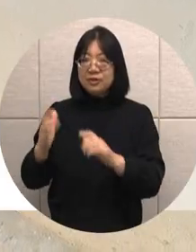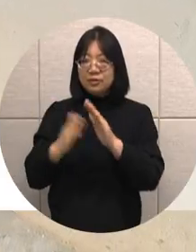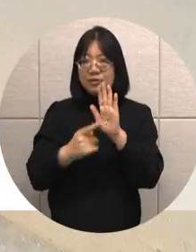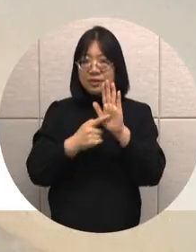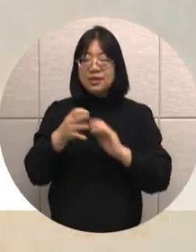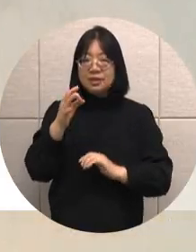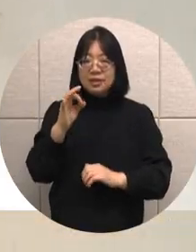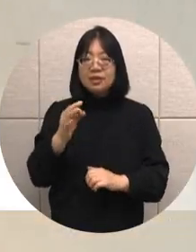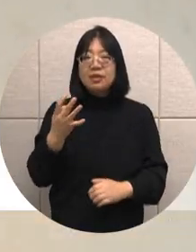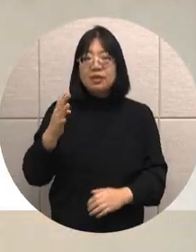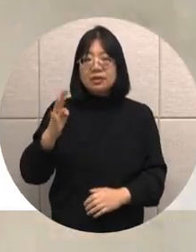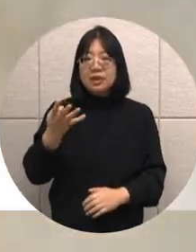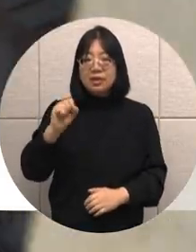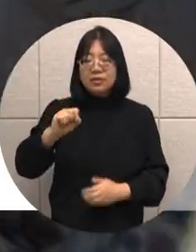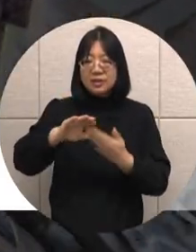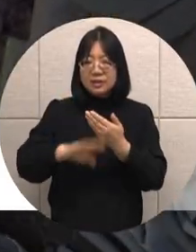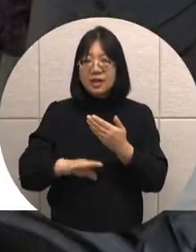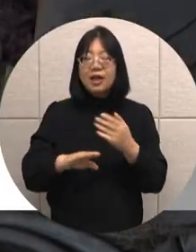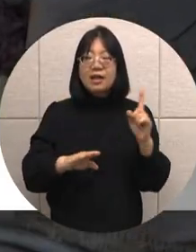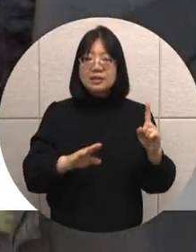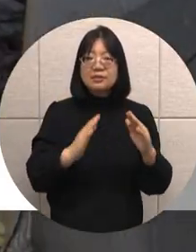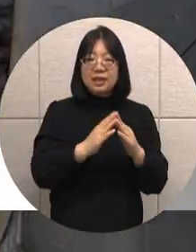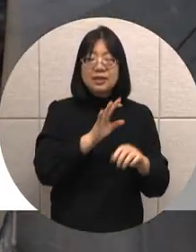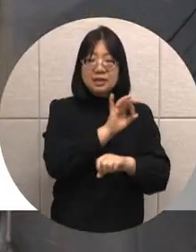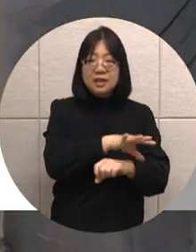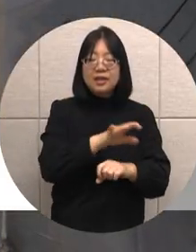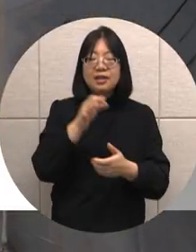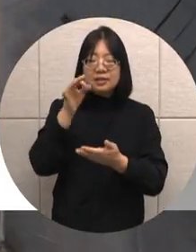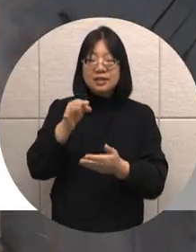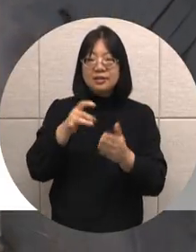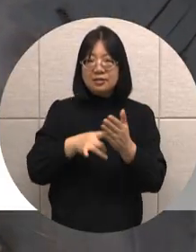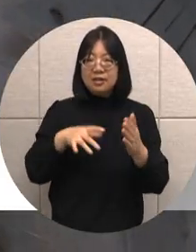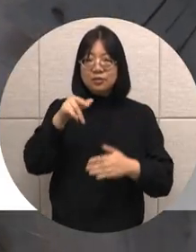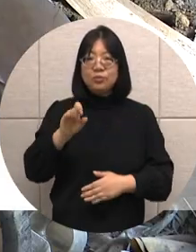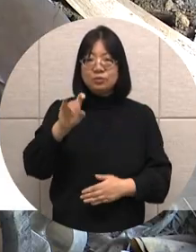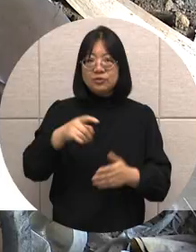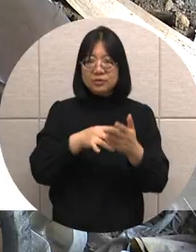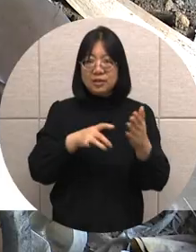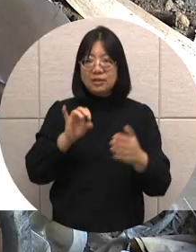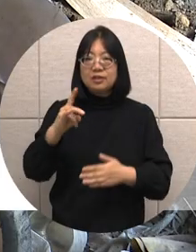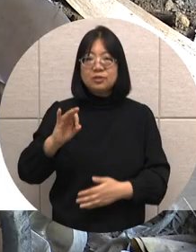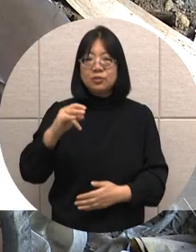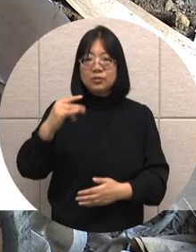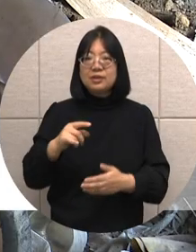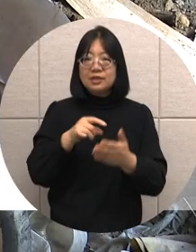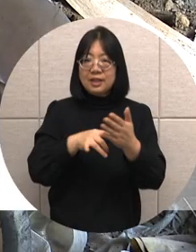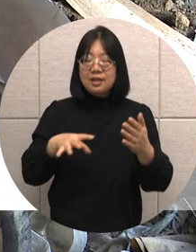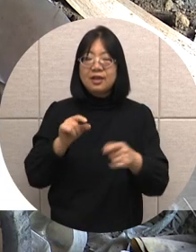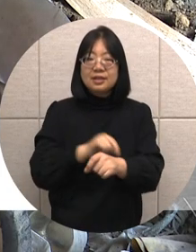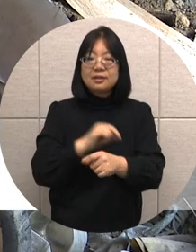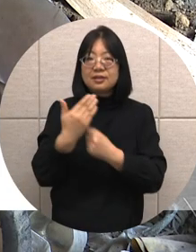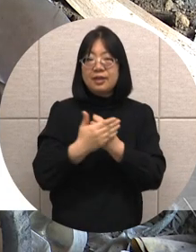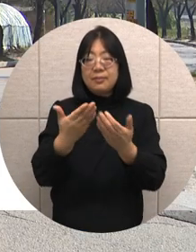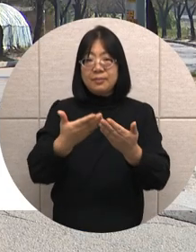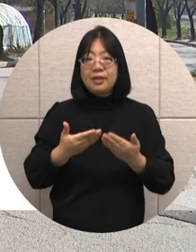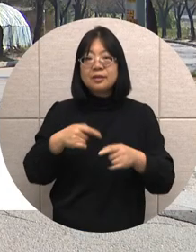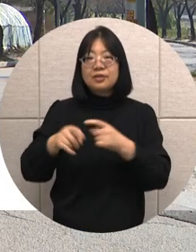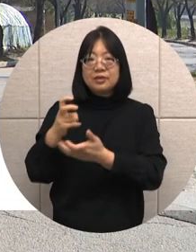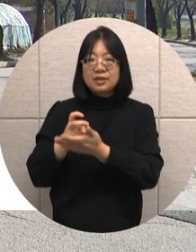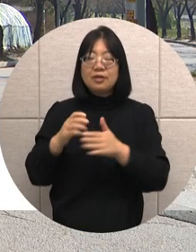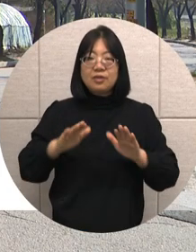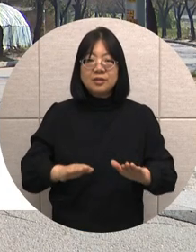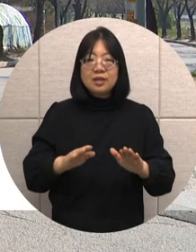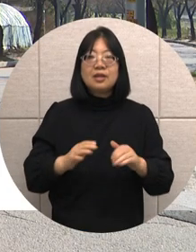가격 4억원 이하 주택 한채를 추가 취득하면 재산세와 종부세 양도세 특례를 적용하는 정책으로